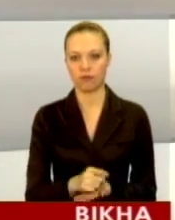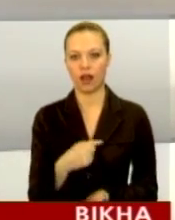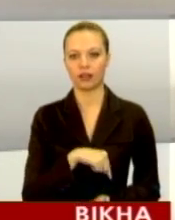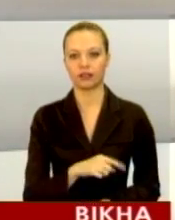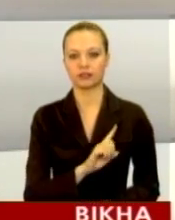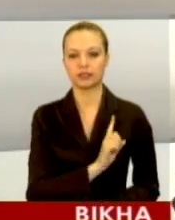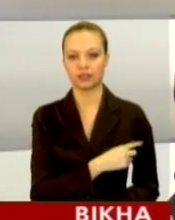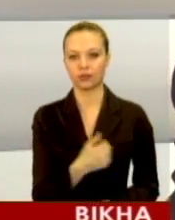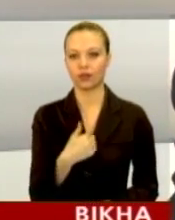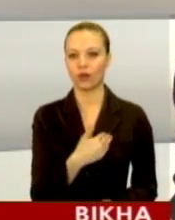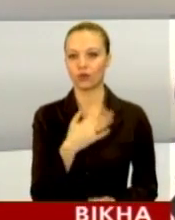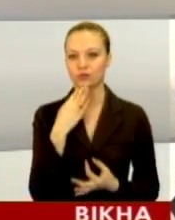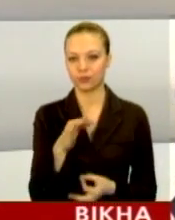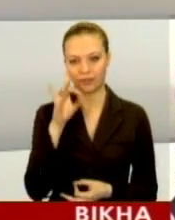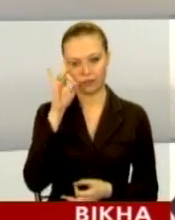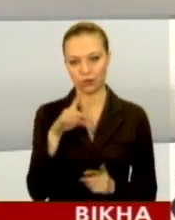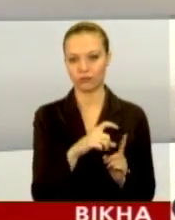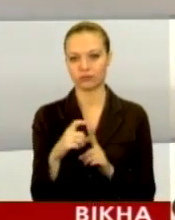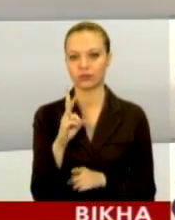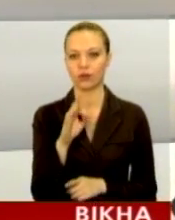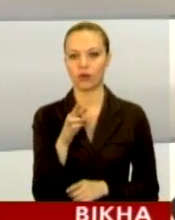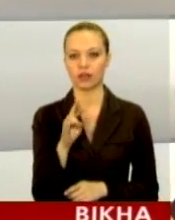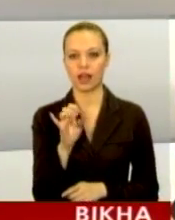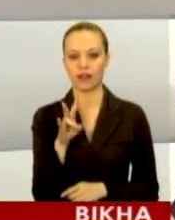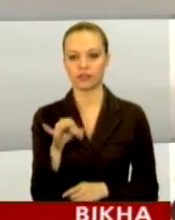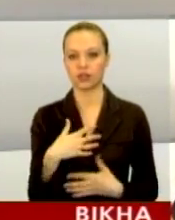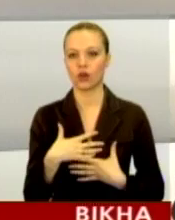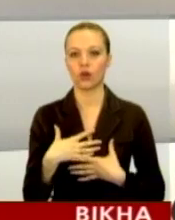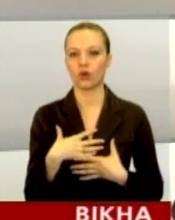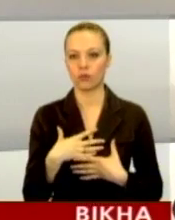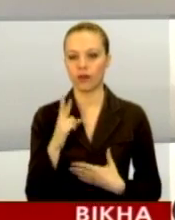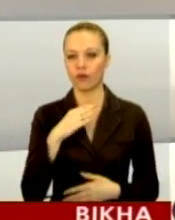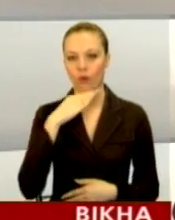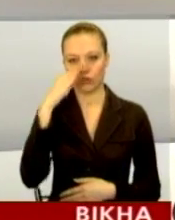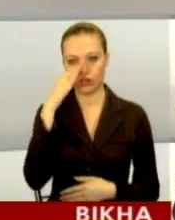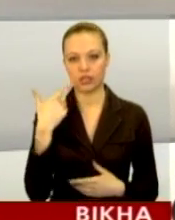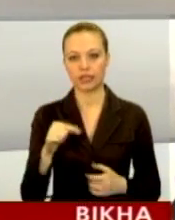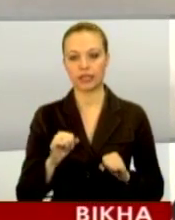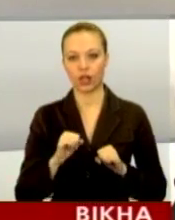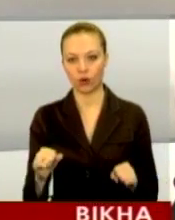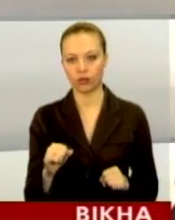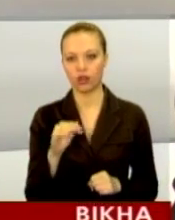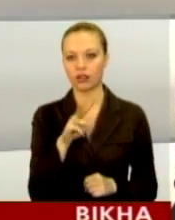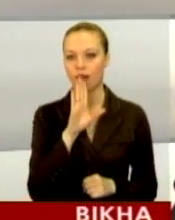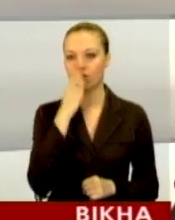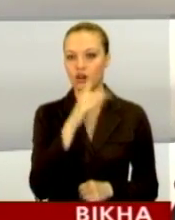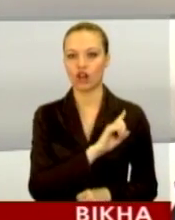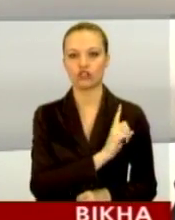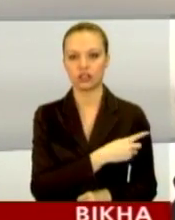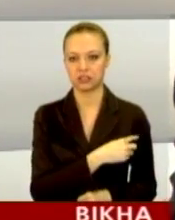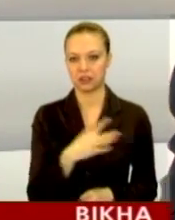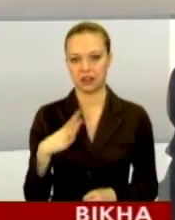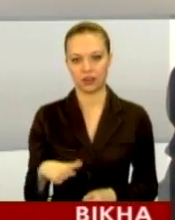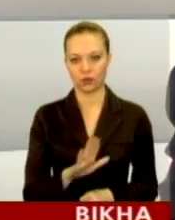я хочу вам нагадати відомий вислів Котляревського. Любов Катчизни не де героїть, там вража сила не